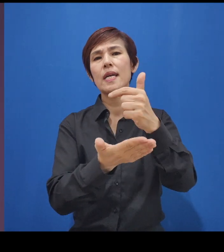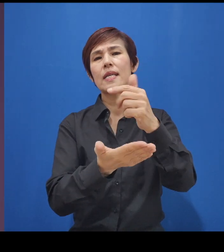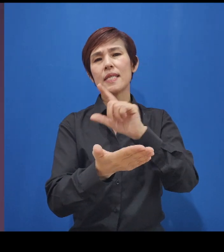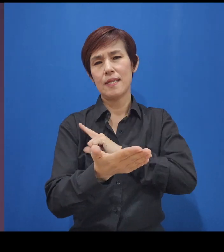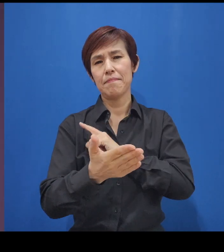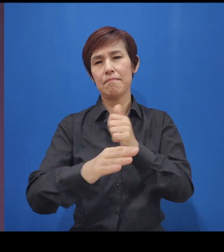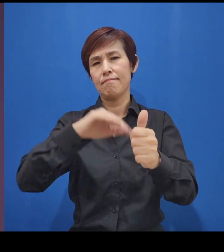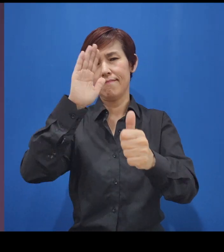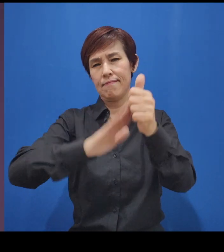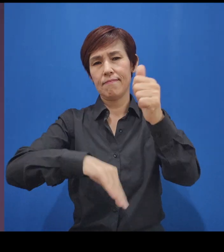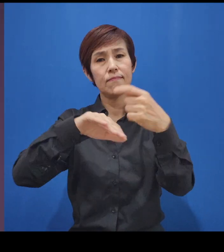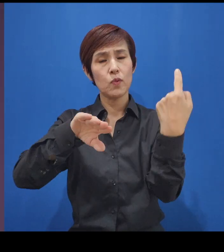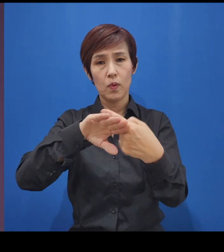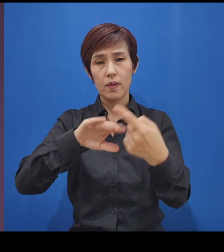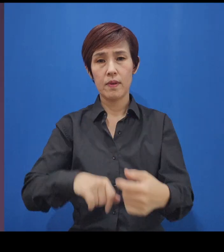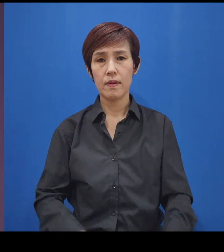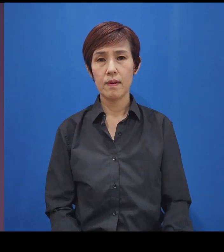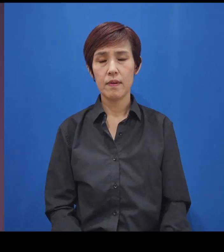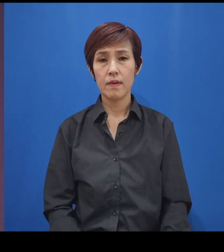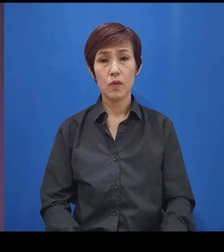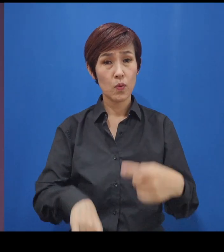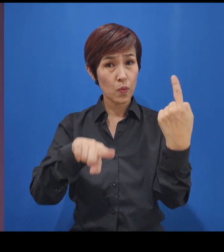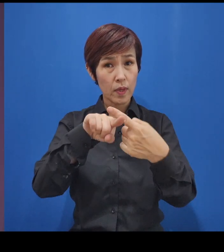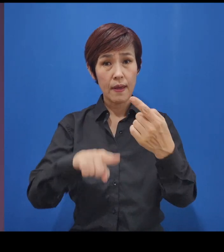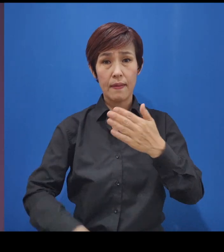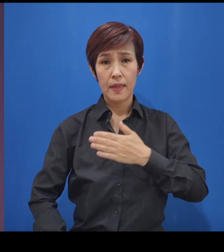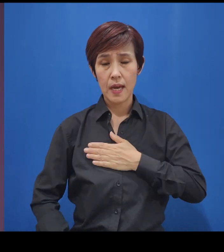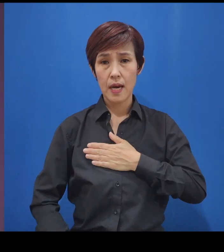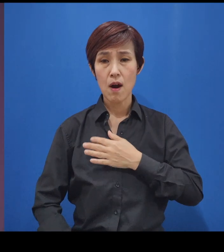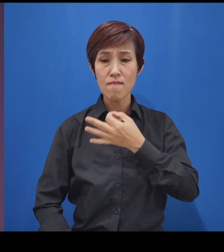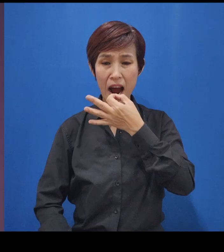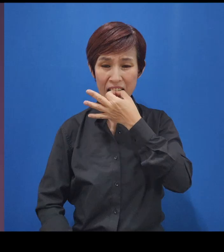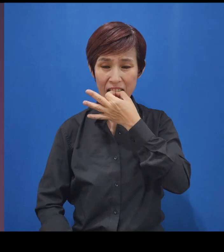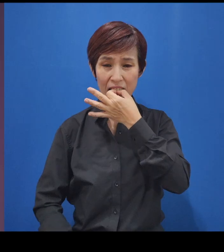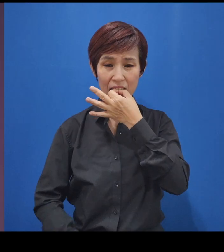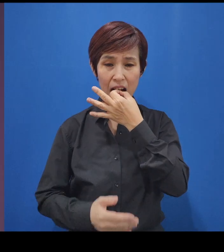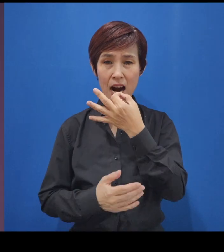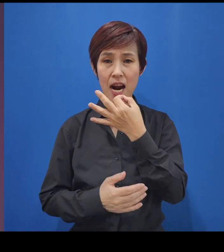위해서 하나님을 들먹거림.